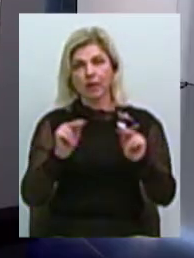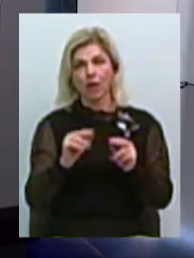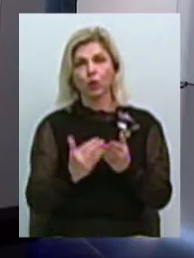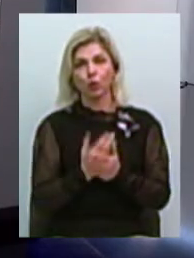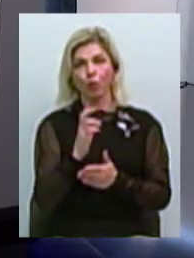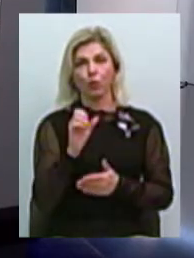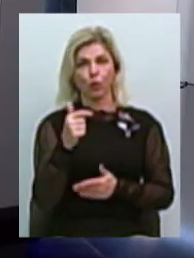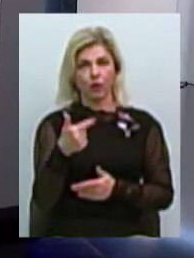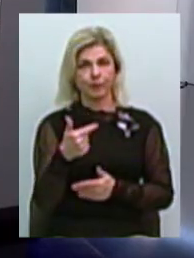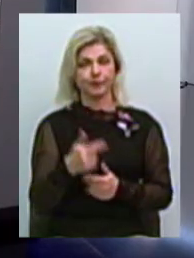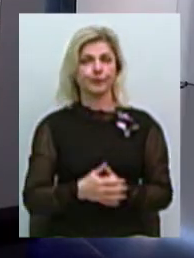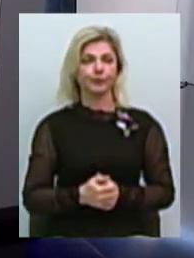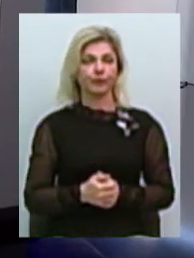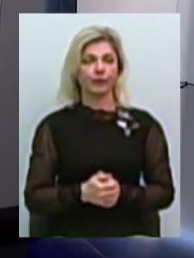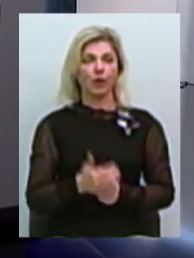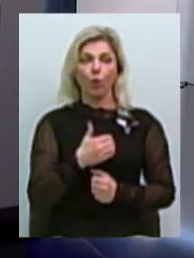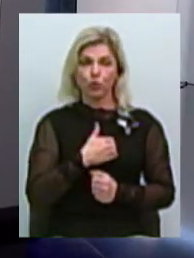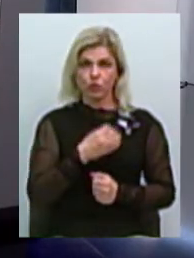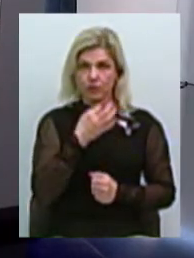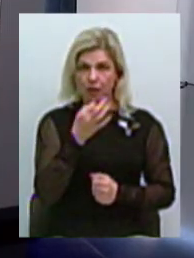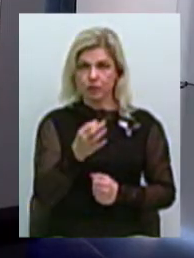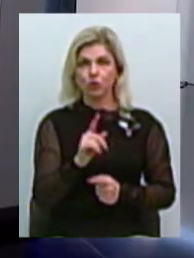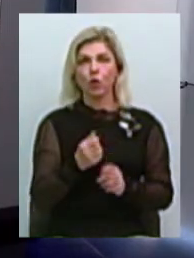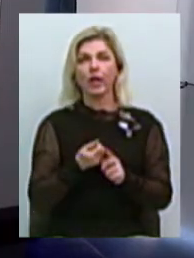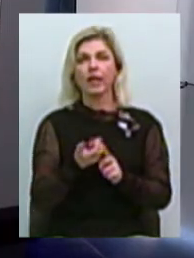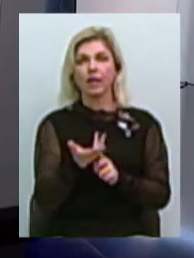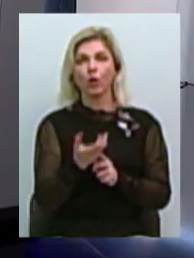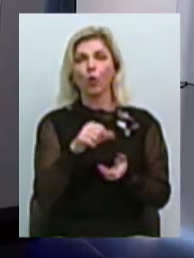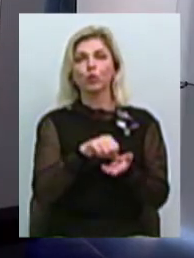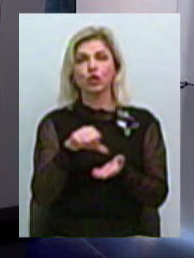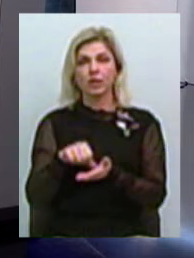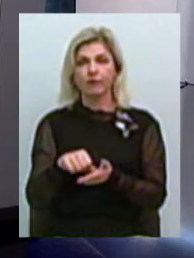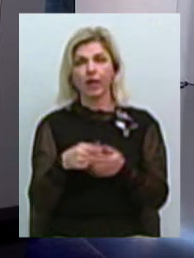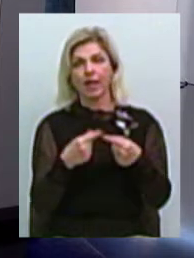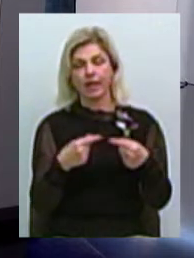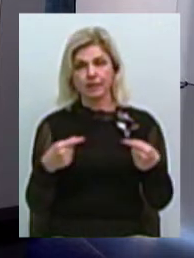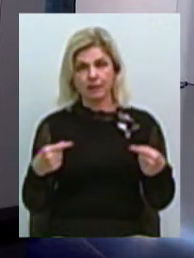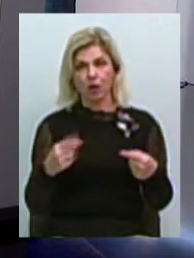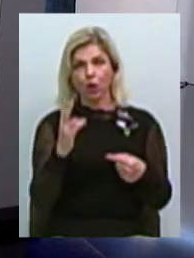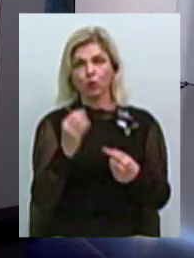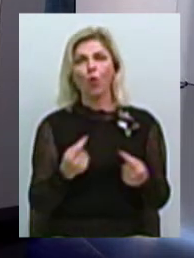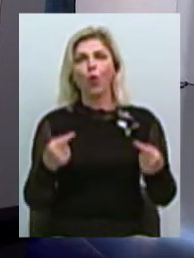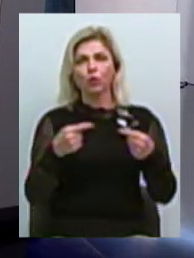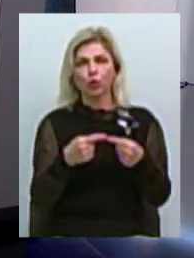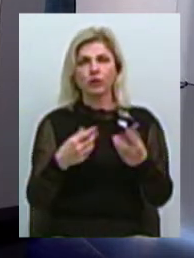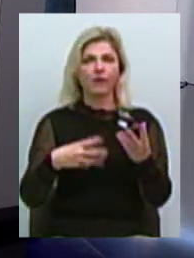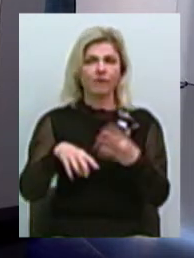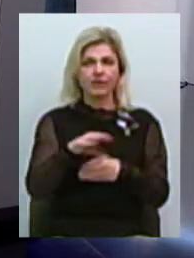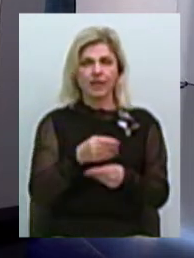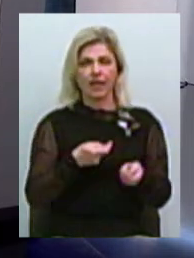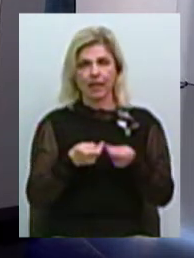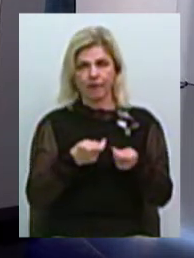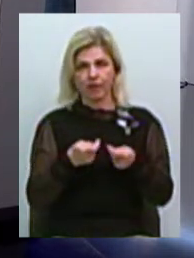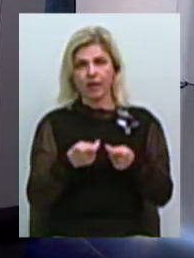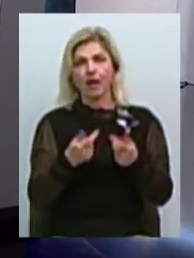То я вам хочу сказати, що кількість учасників різна, Але однозначно всі керівники закладів